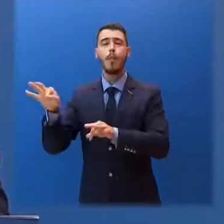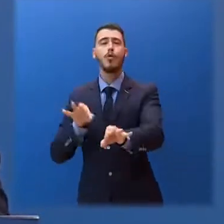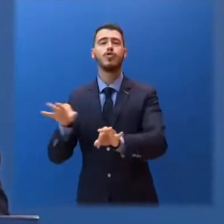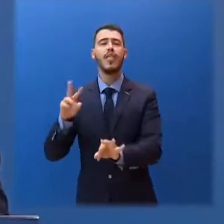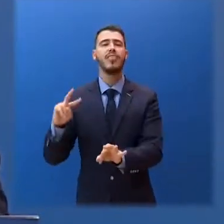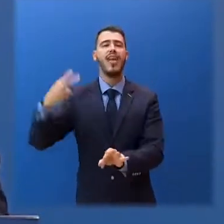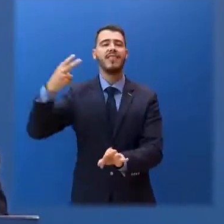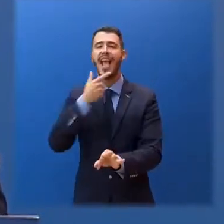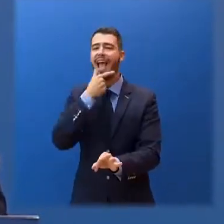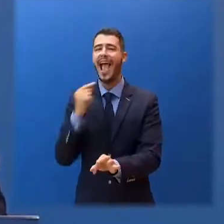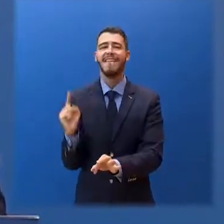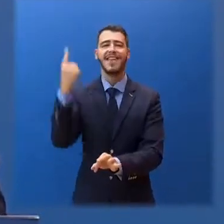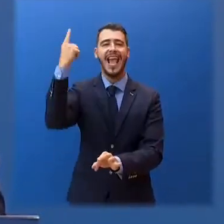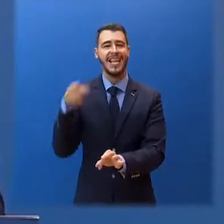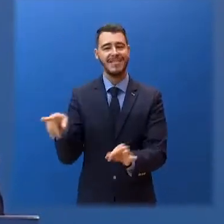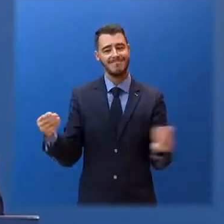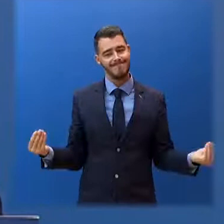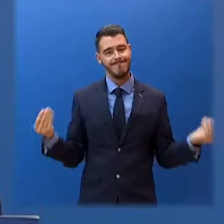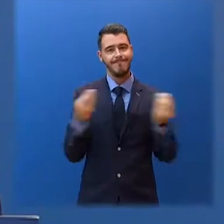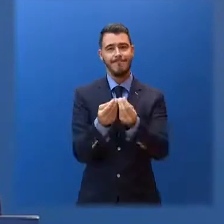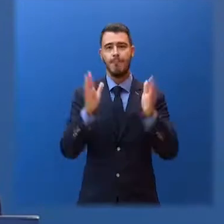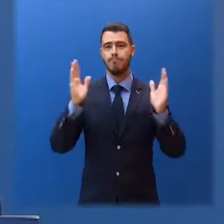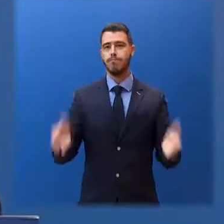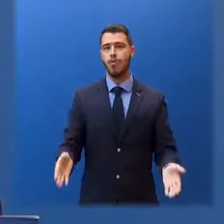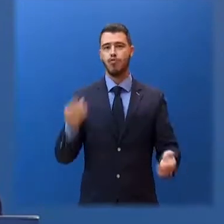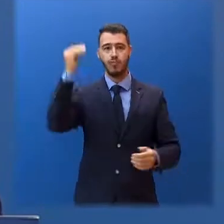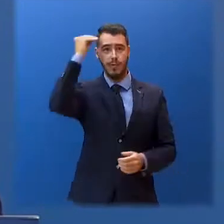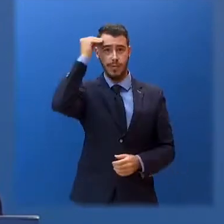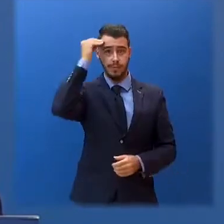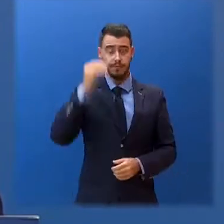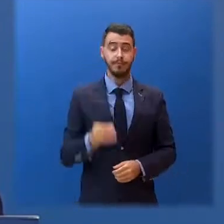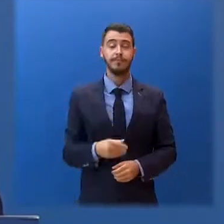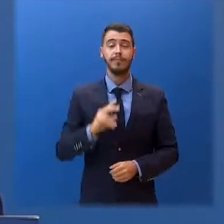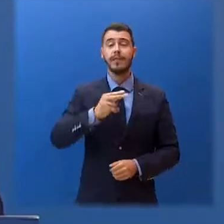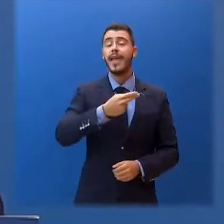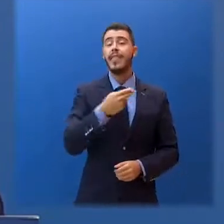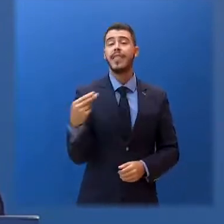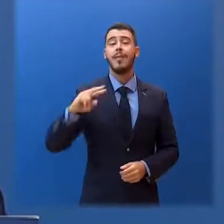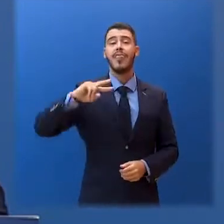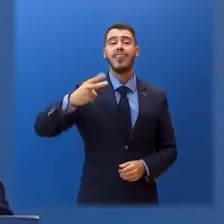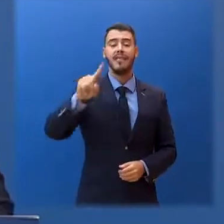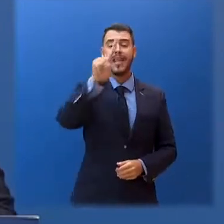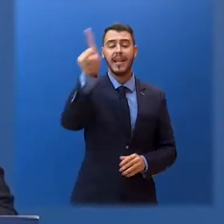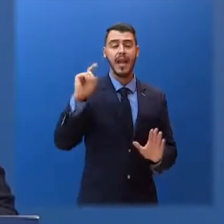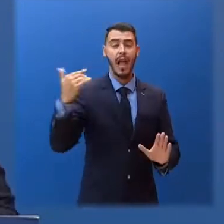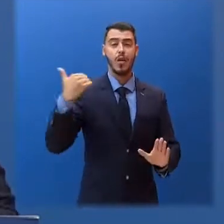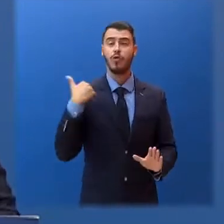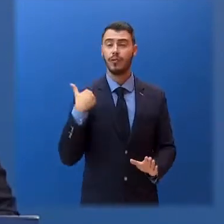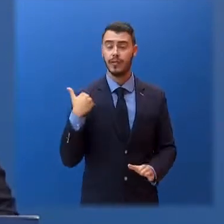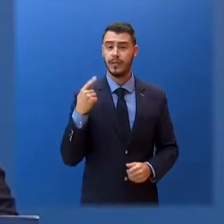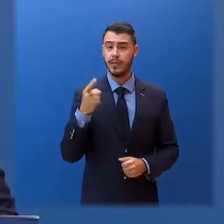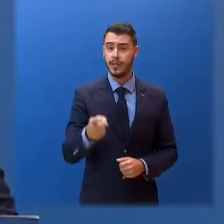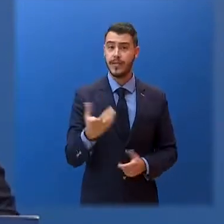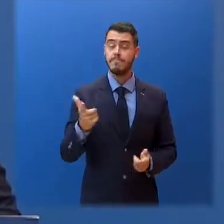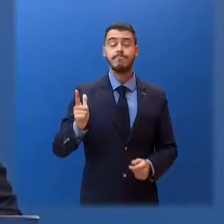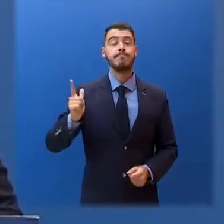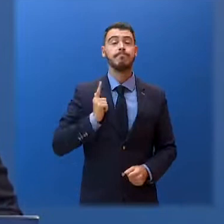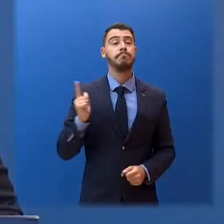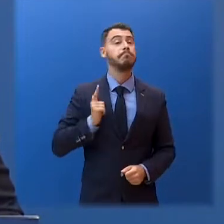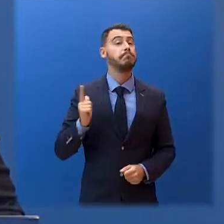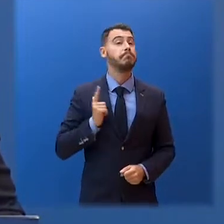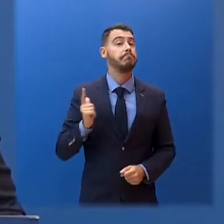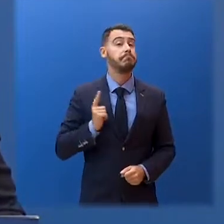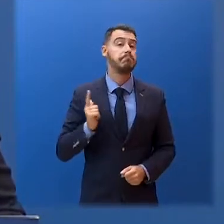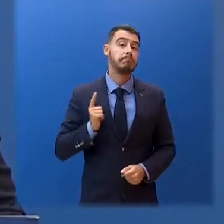νομοσχέδιο για τη δεύτερη ευκαιρία από την άλλη. Όσον αφορά το δεύτερο ερώτημά σας, αυτό θα περιμένουμε να το δούμε, αλλά